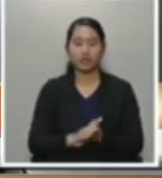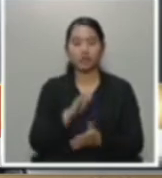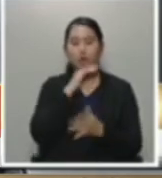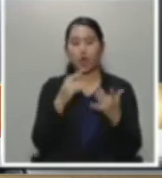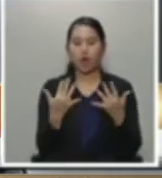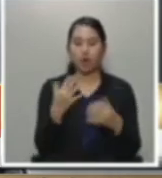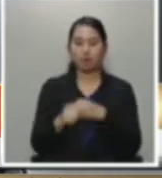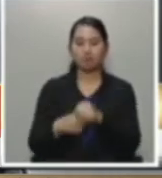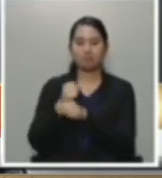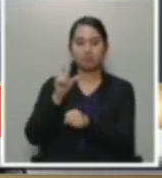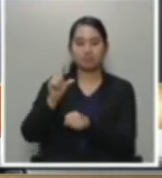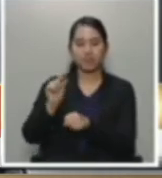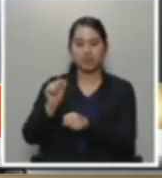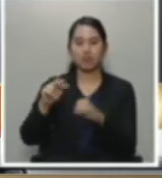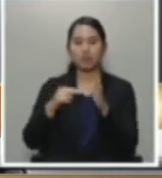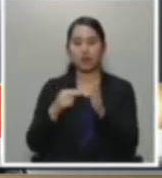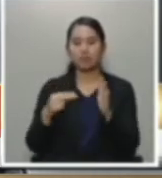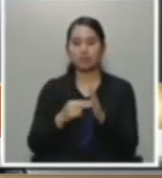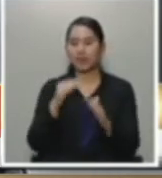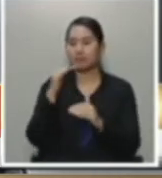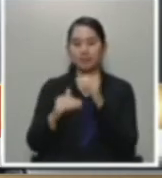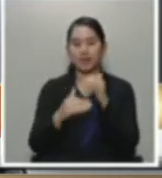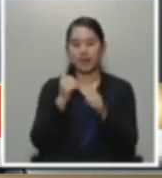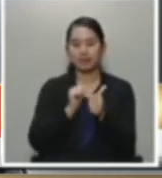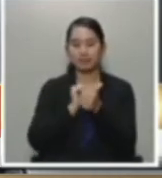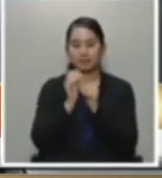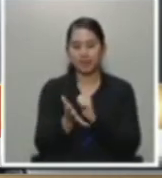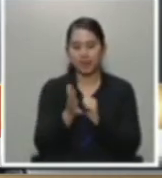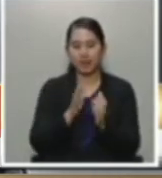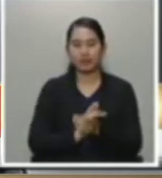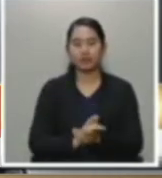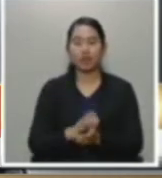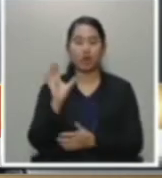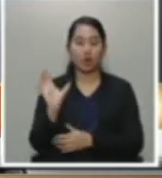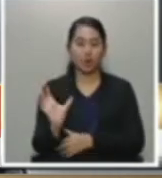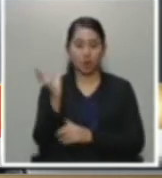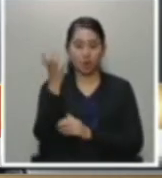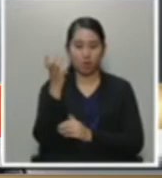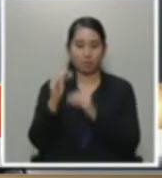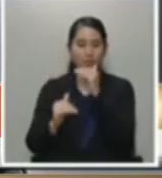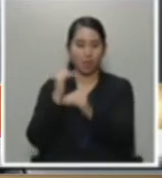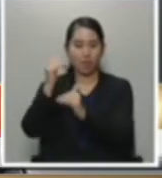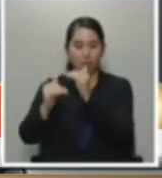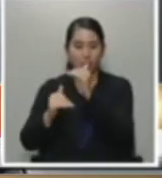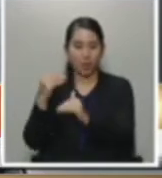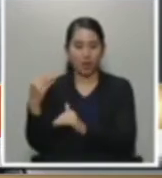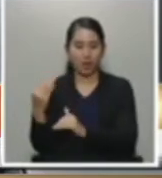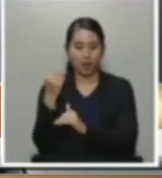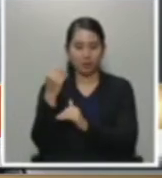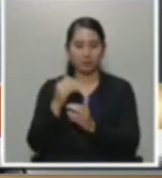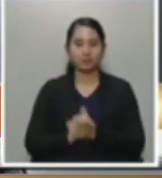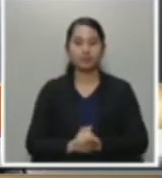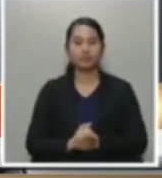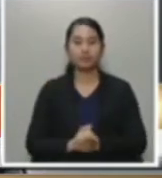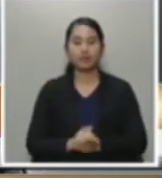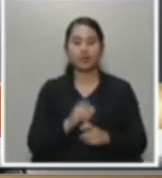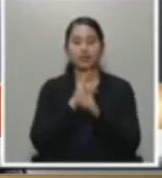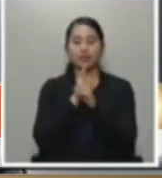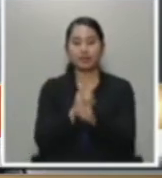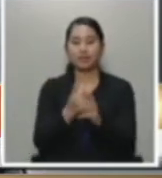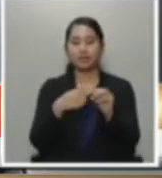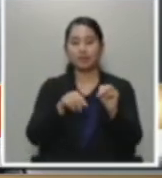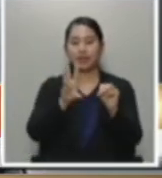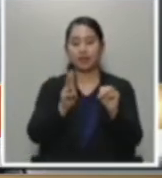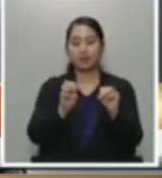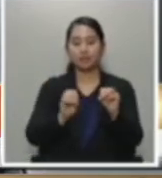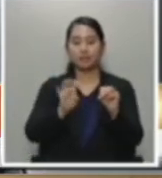ราอาจจะไม่ทันต่อการพัฒนาของประเทศกับโลกนะครับที่เจริญก้าวหน้าไปนะครับตามมาตรา64